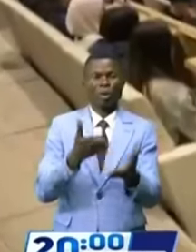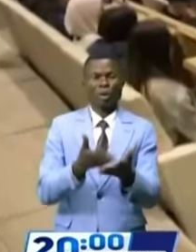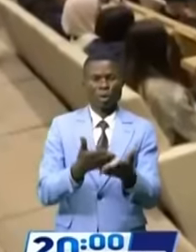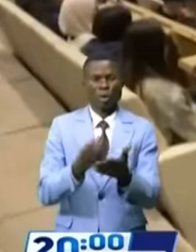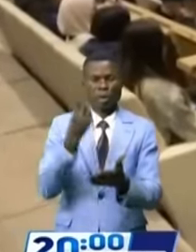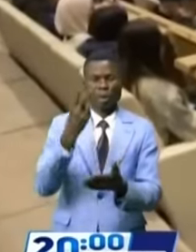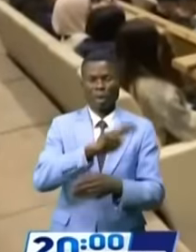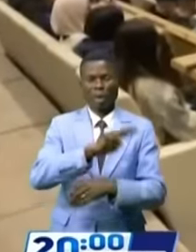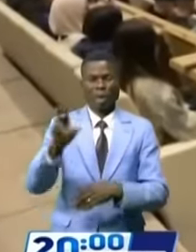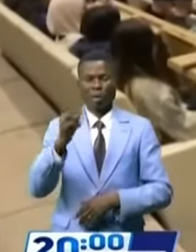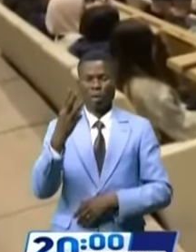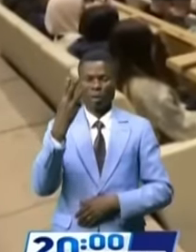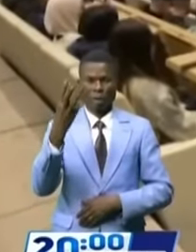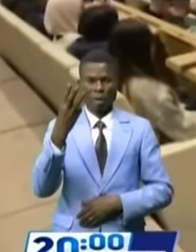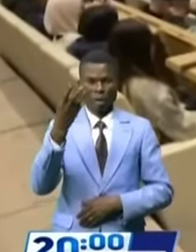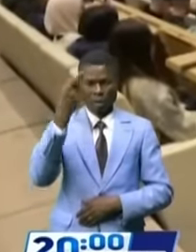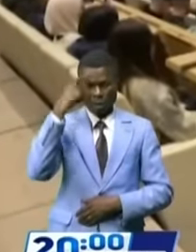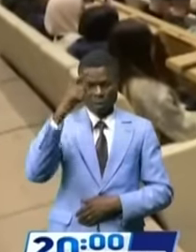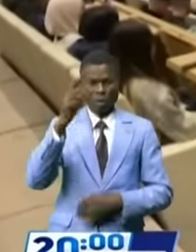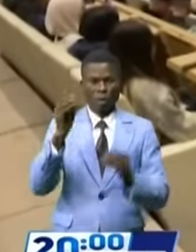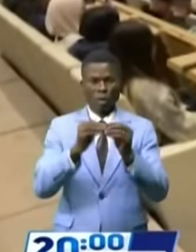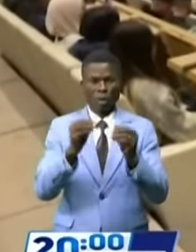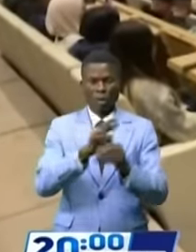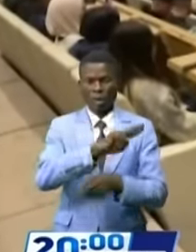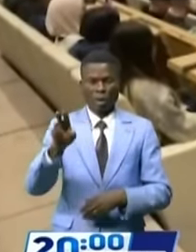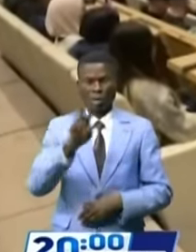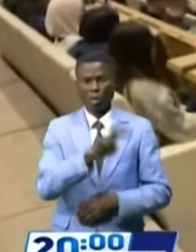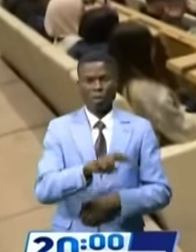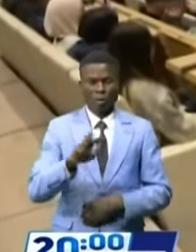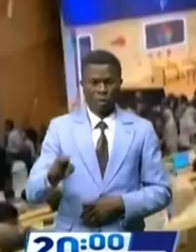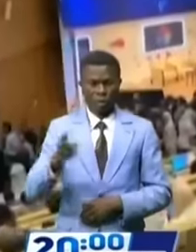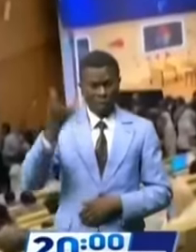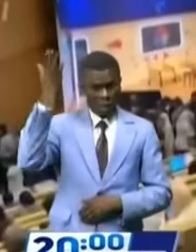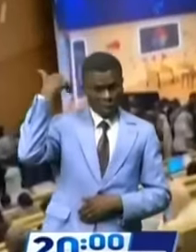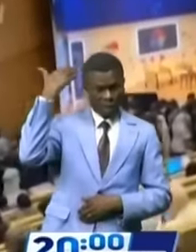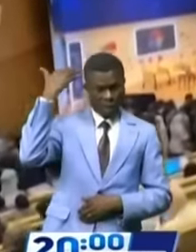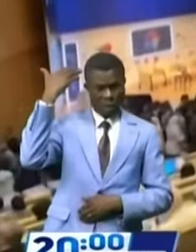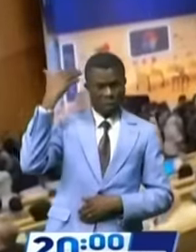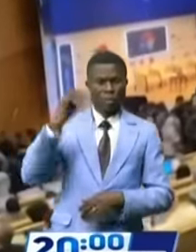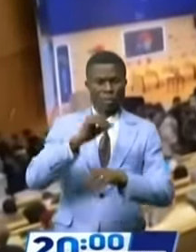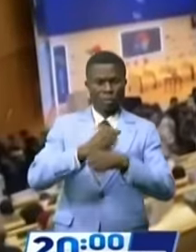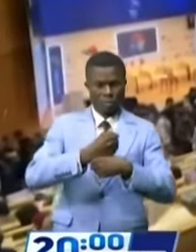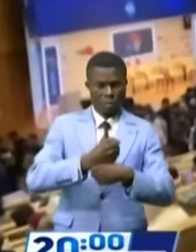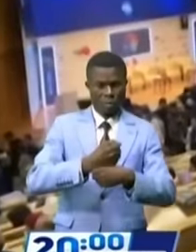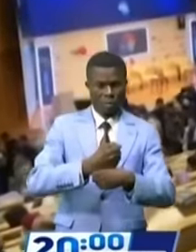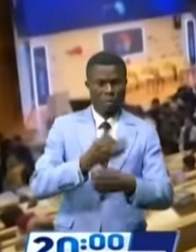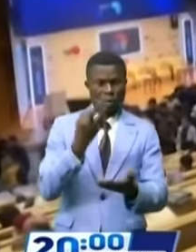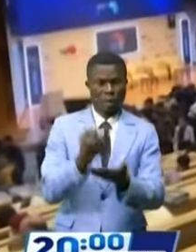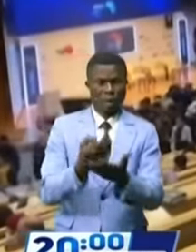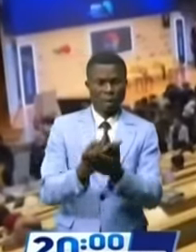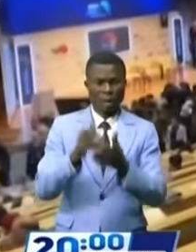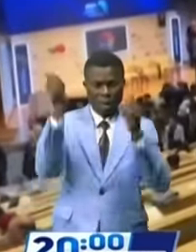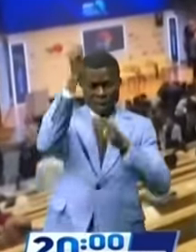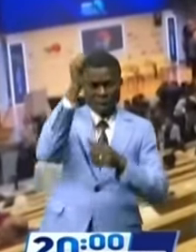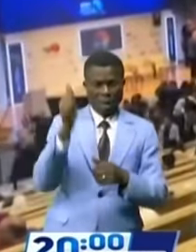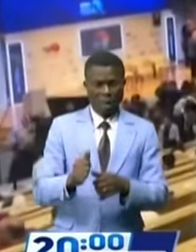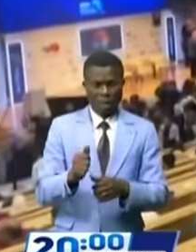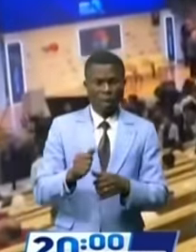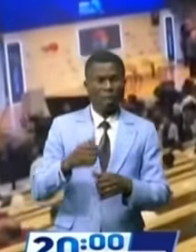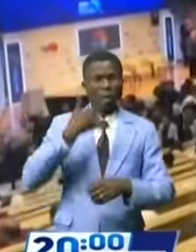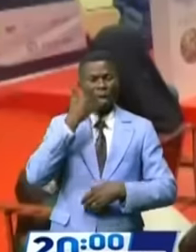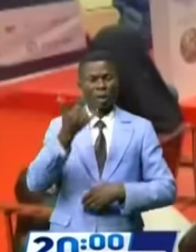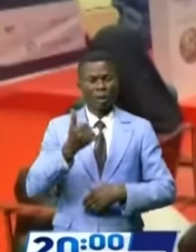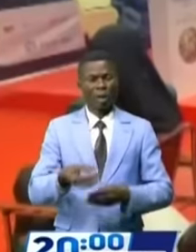de 2023 à la réunion de 2022. Il y avait entre autres la création d'un fonds africain des startups ou